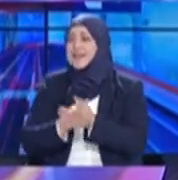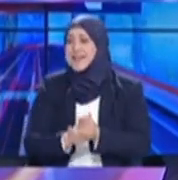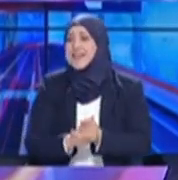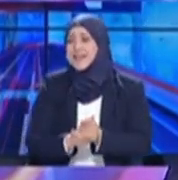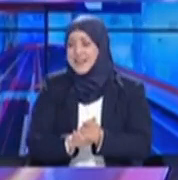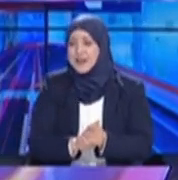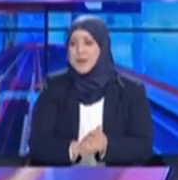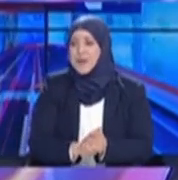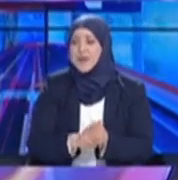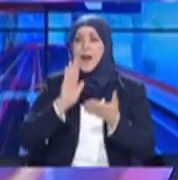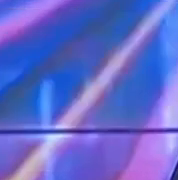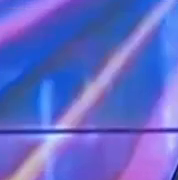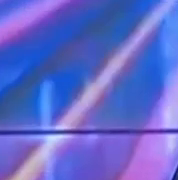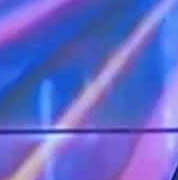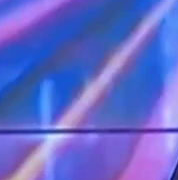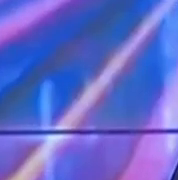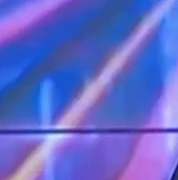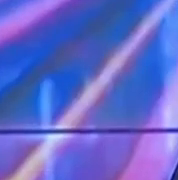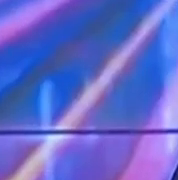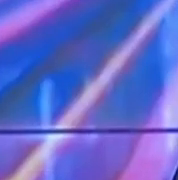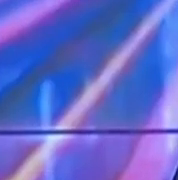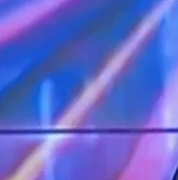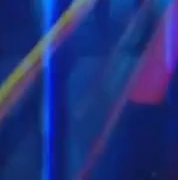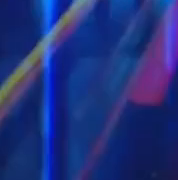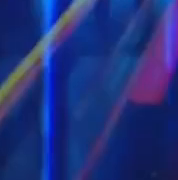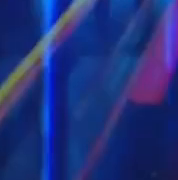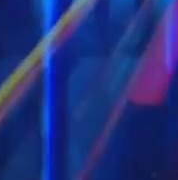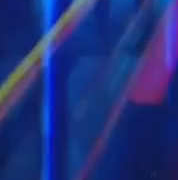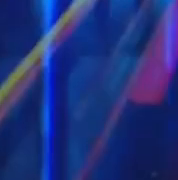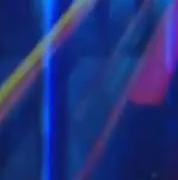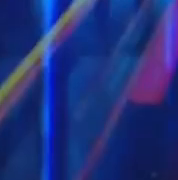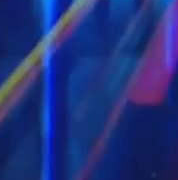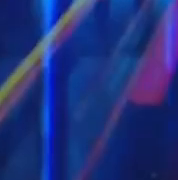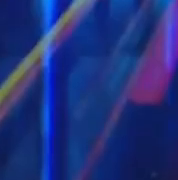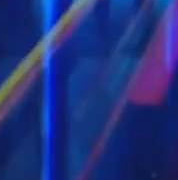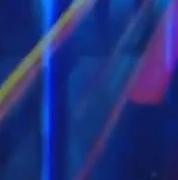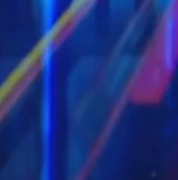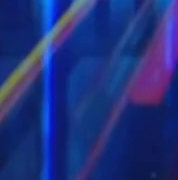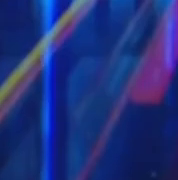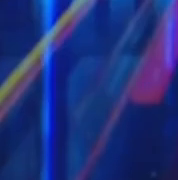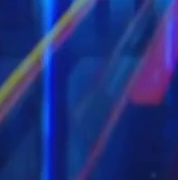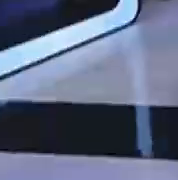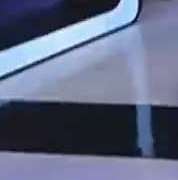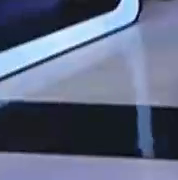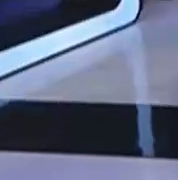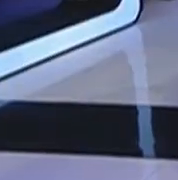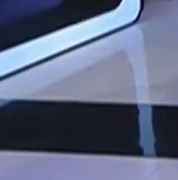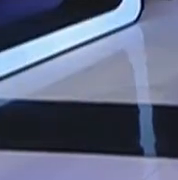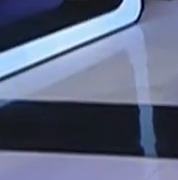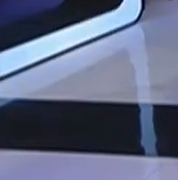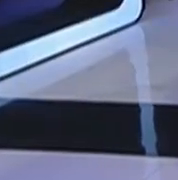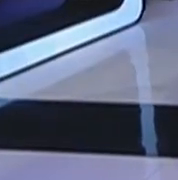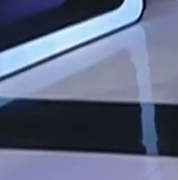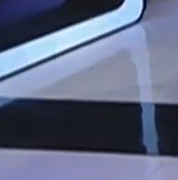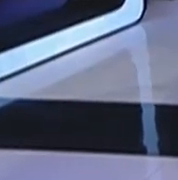المترجمه المحالفه عن جمعيه الاشارات وهذا مبادره الصحه متطوعين